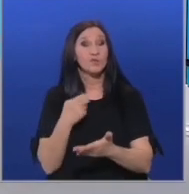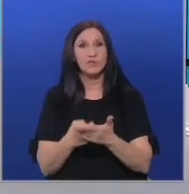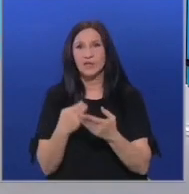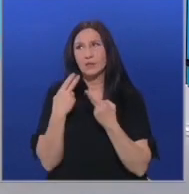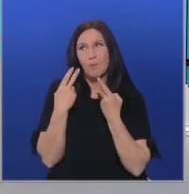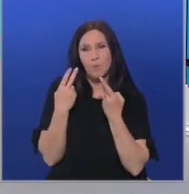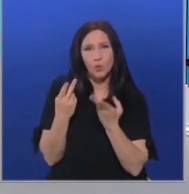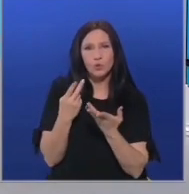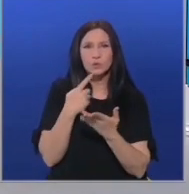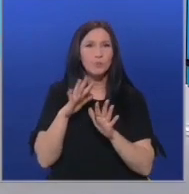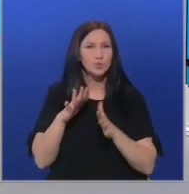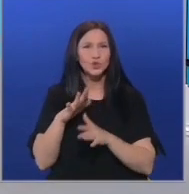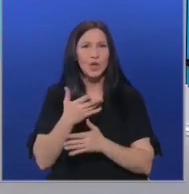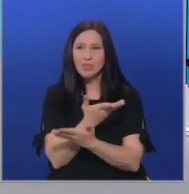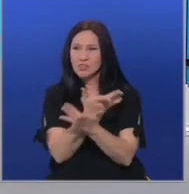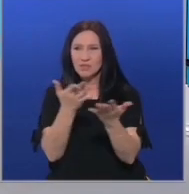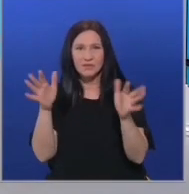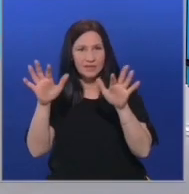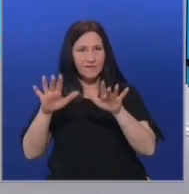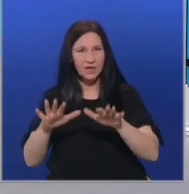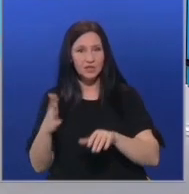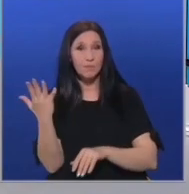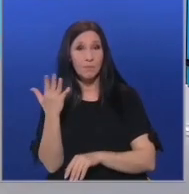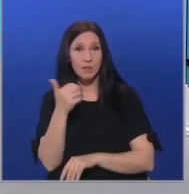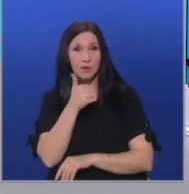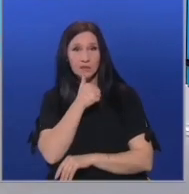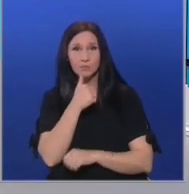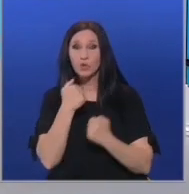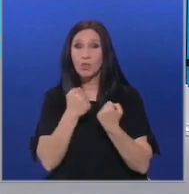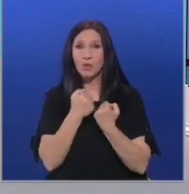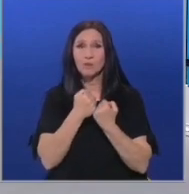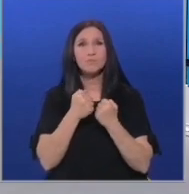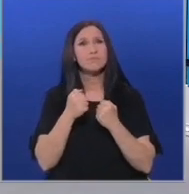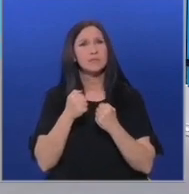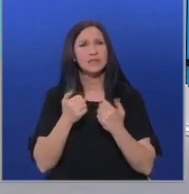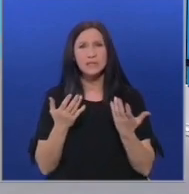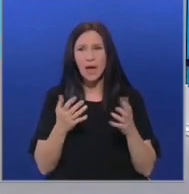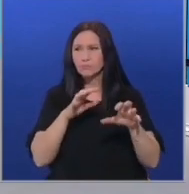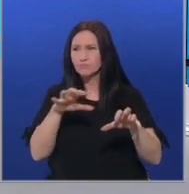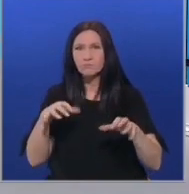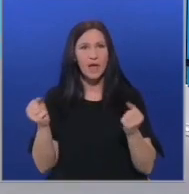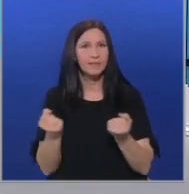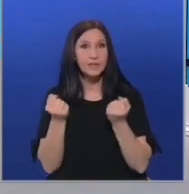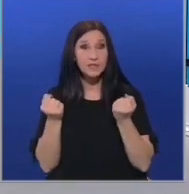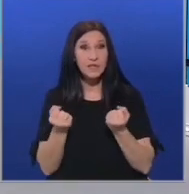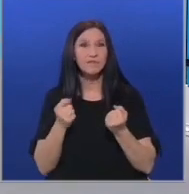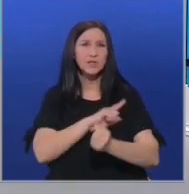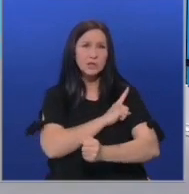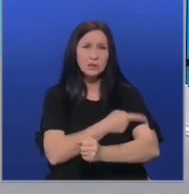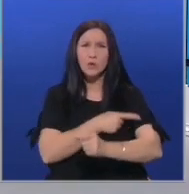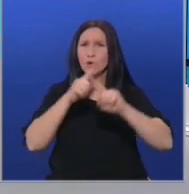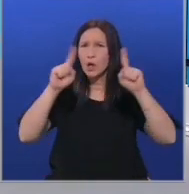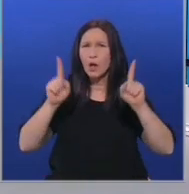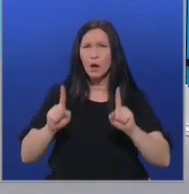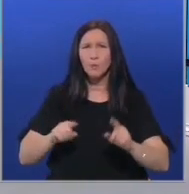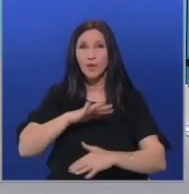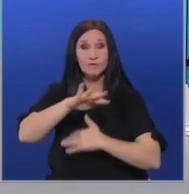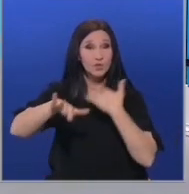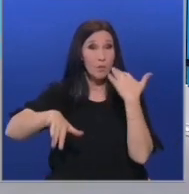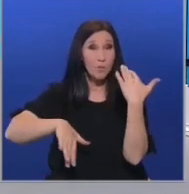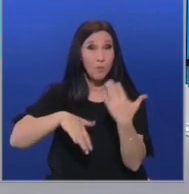се прогнозите за почти повсеместни валежи в петък и събота на места интензивни, придружени от силни грамотевични бури